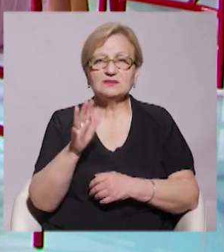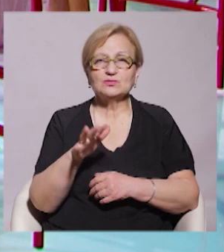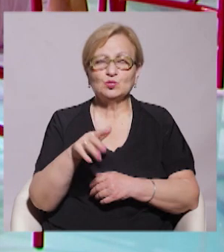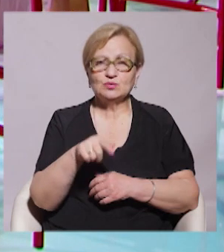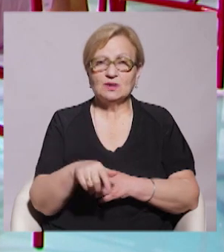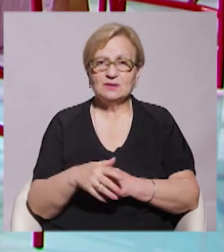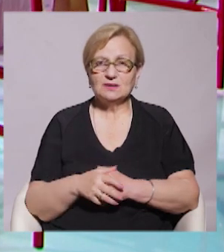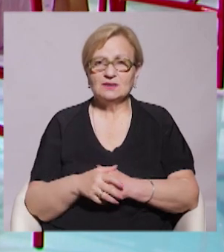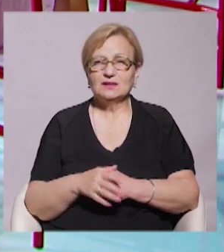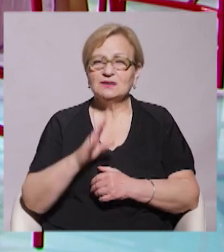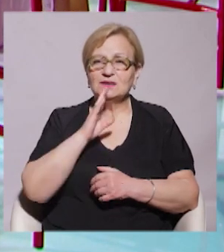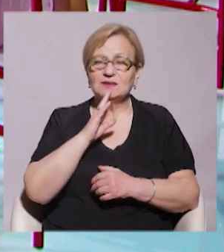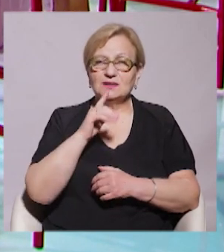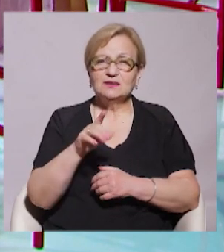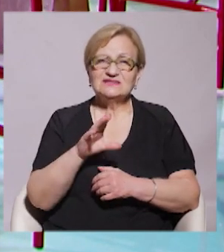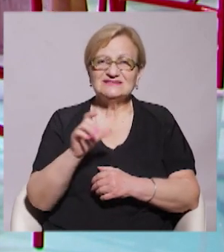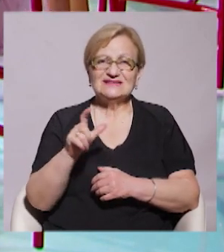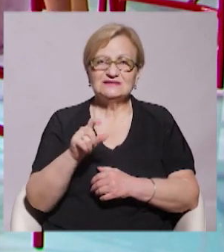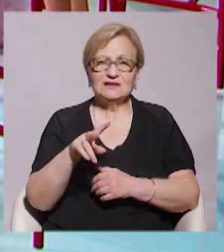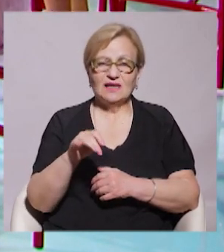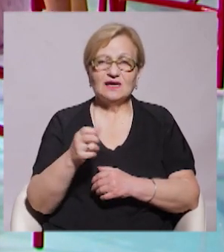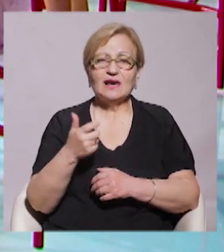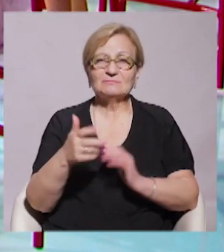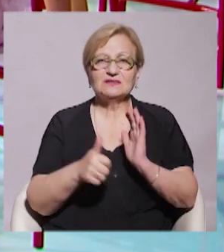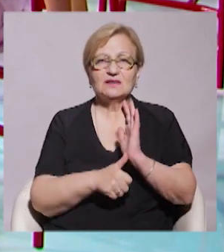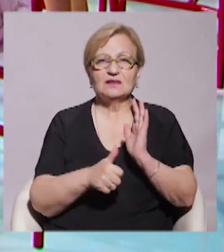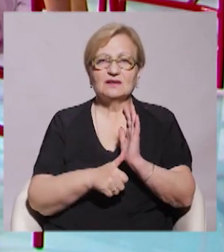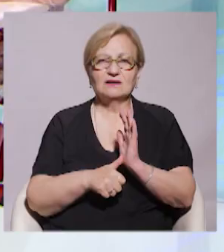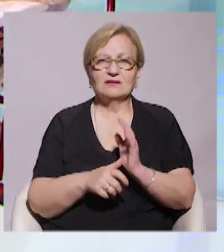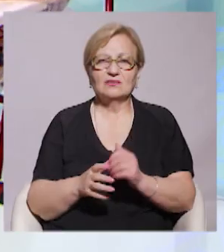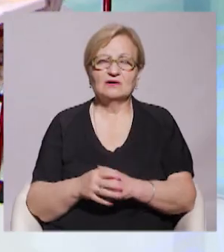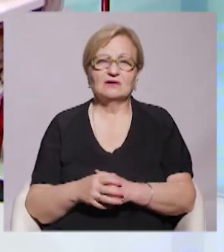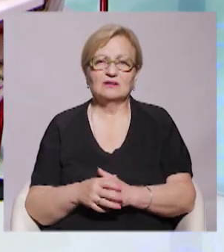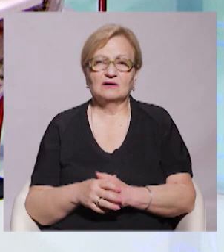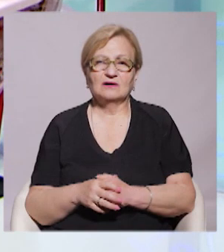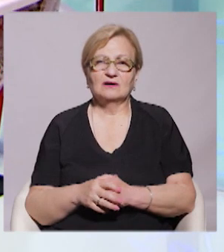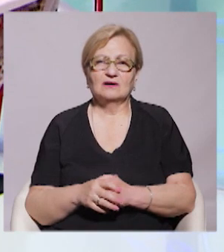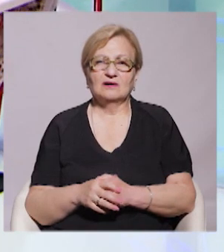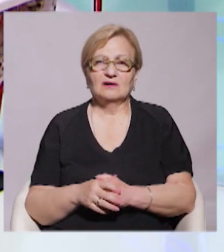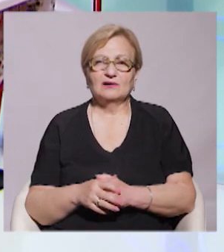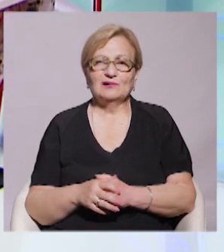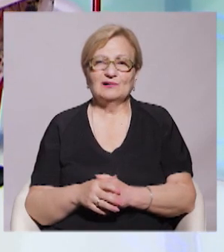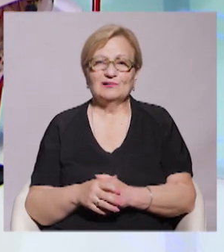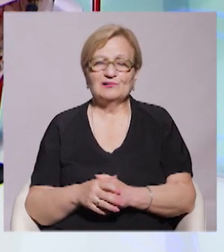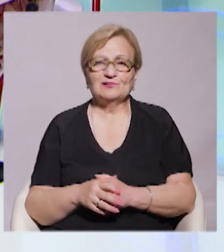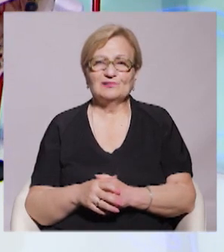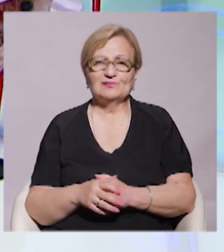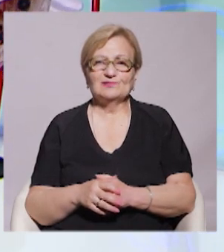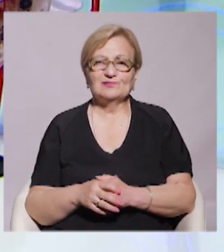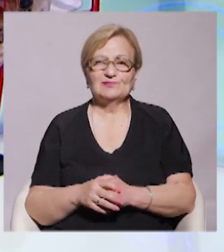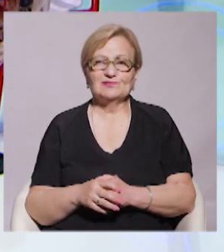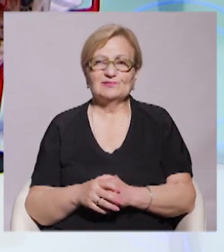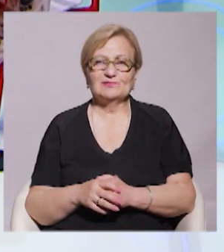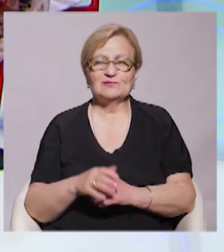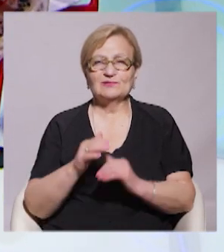აქ სესილი რამდენი ექვსიანია უნდა დამითვალო და ბარათი დგაჩვენო ესე იგი ბარათით არა უბრალოდ